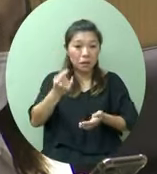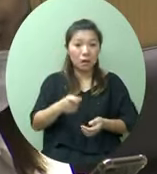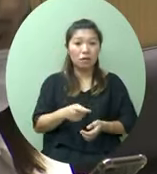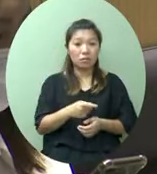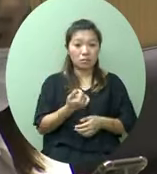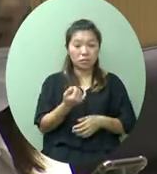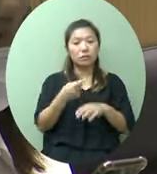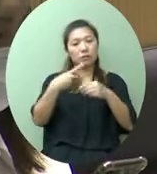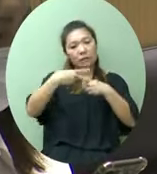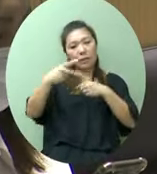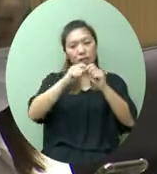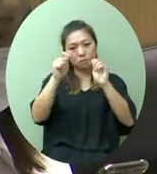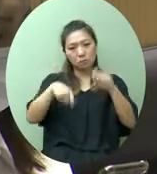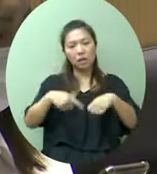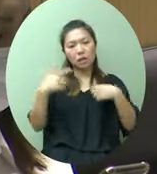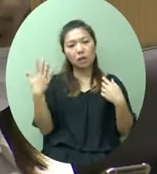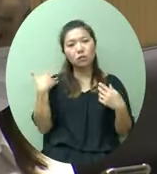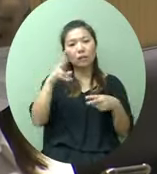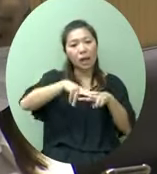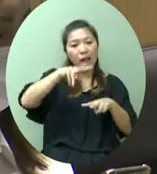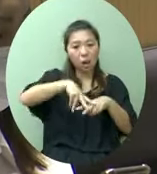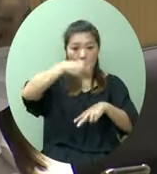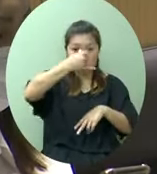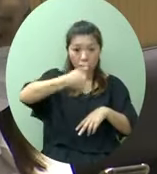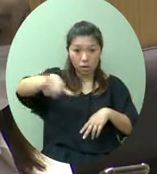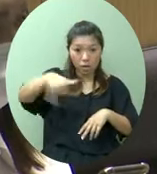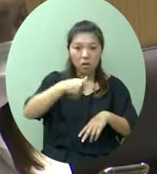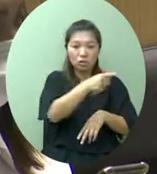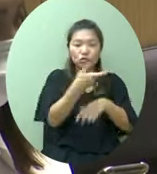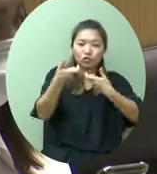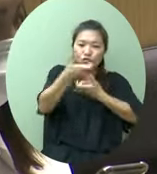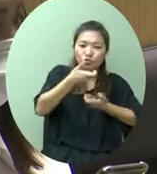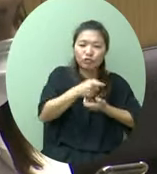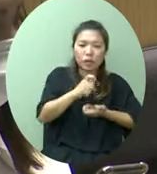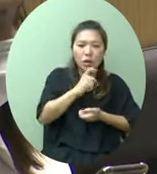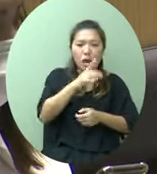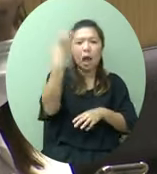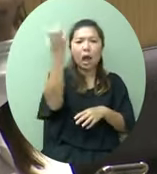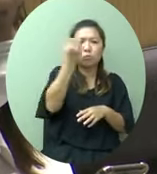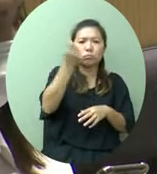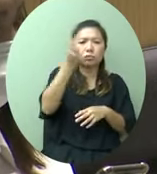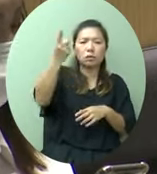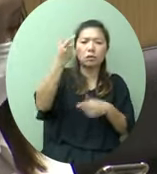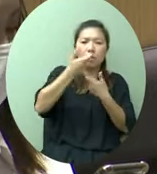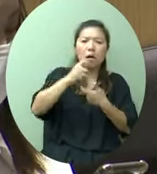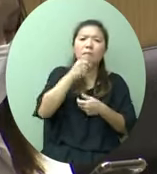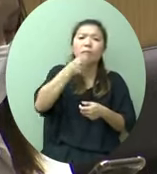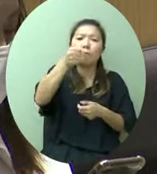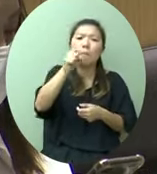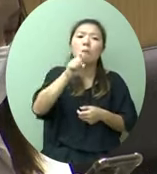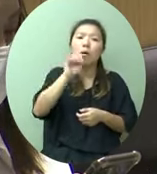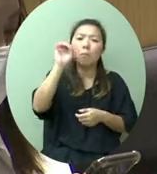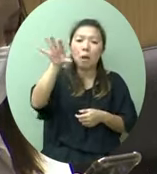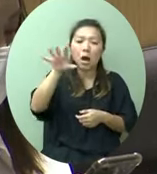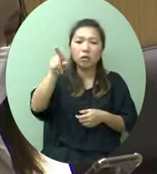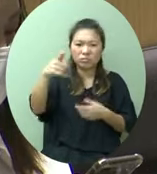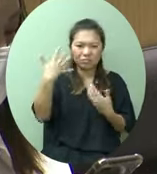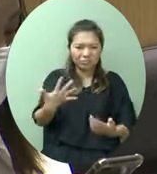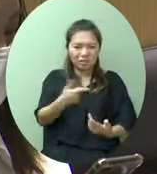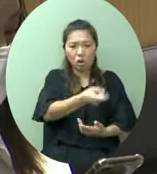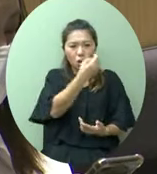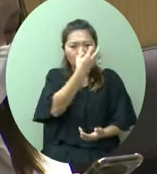裡，即雖然你一直都在講話都跟商會有講，但歐洲商會剛剛就接受了訪問，就說即形容現